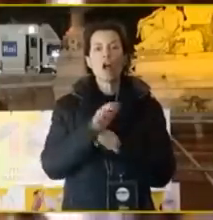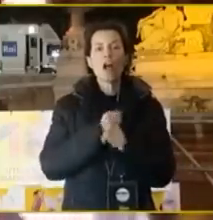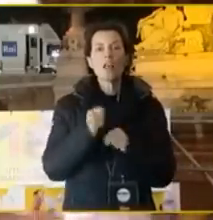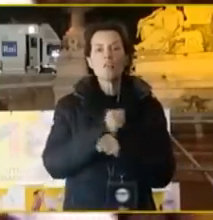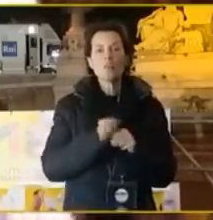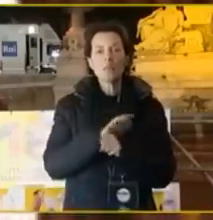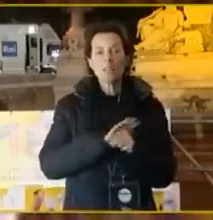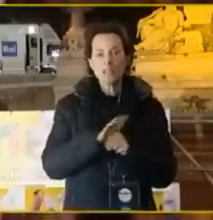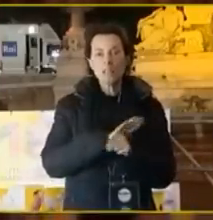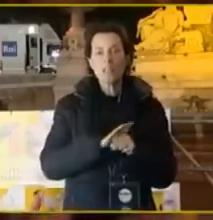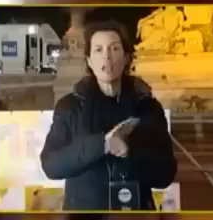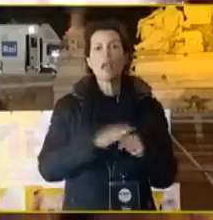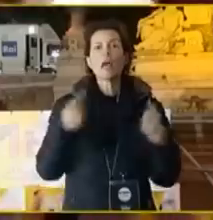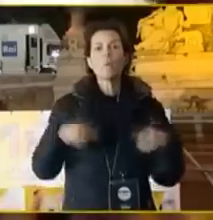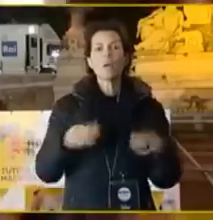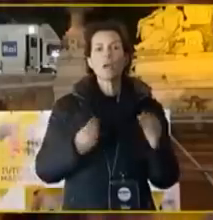lavoro e ai pensionati.